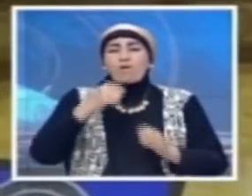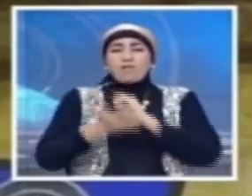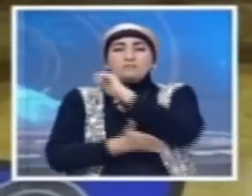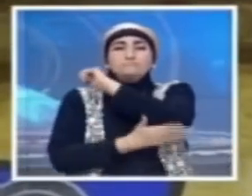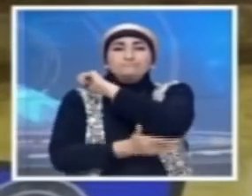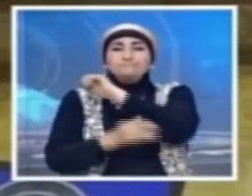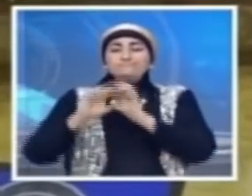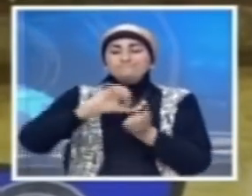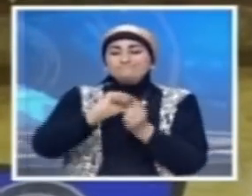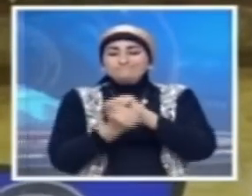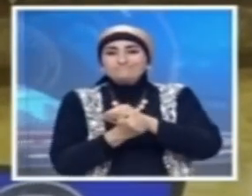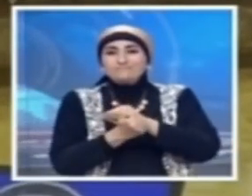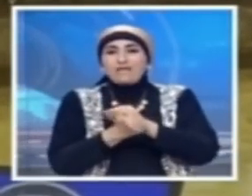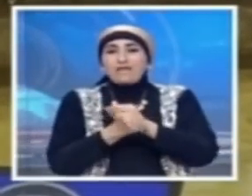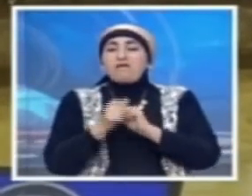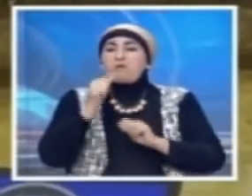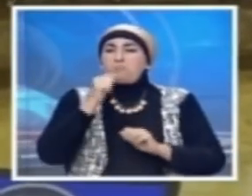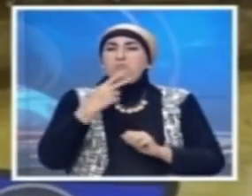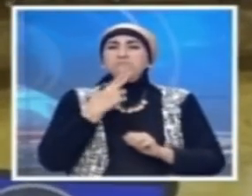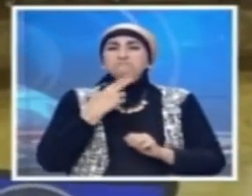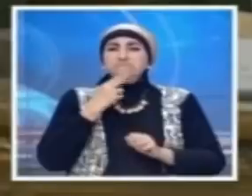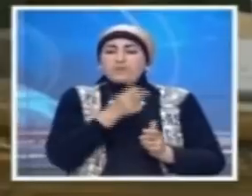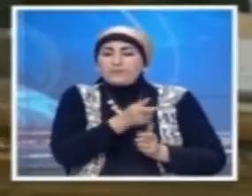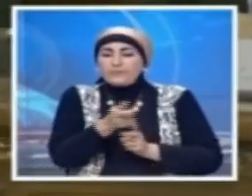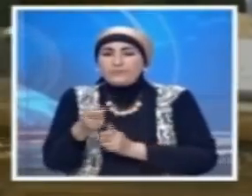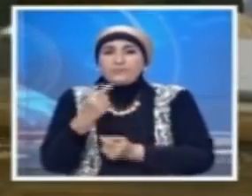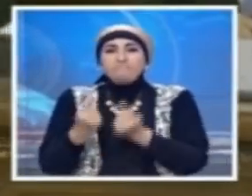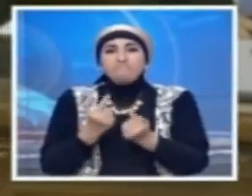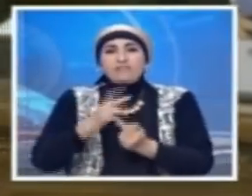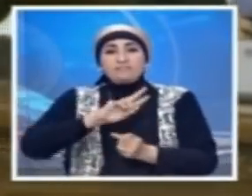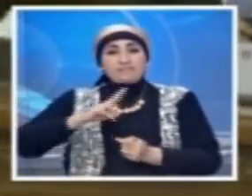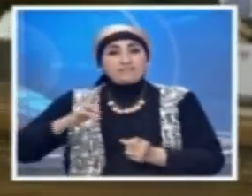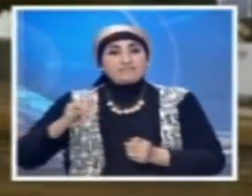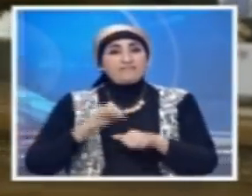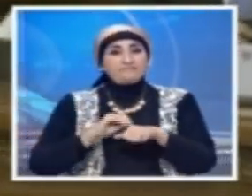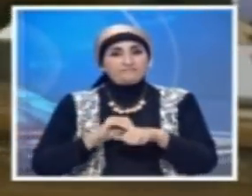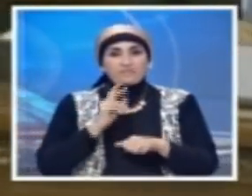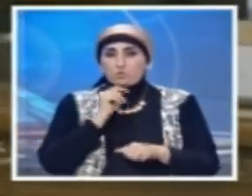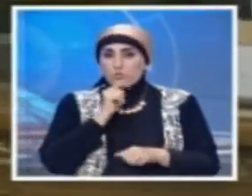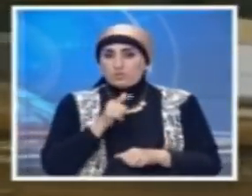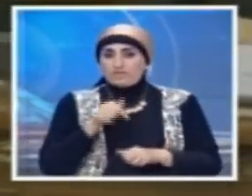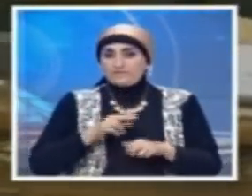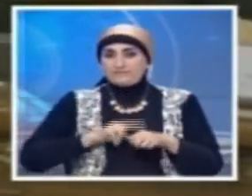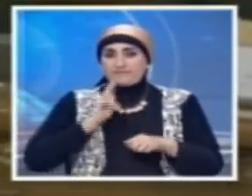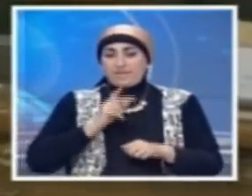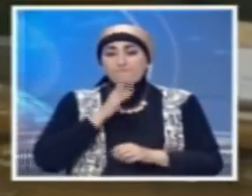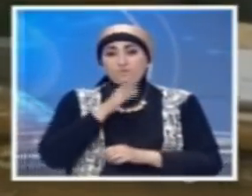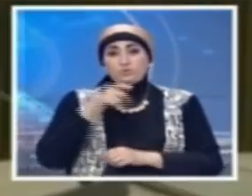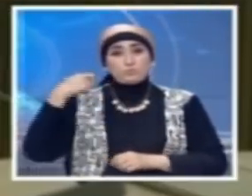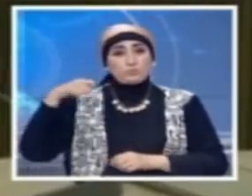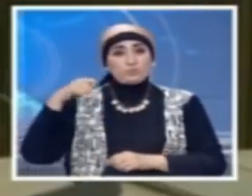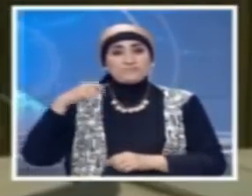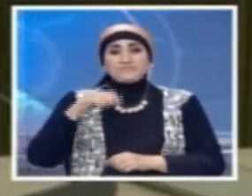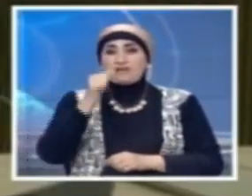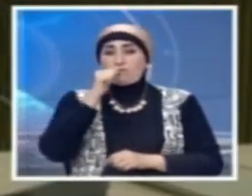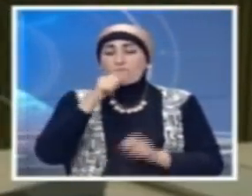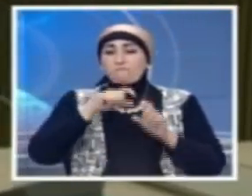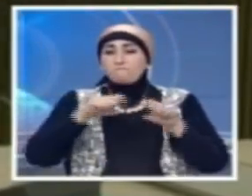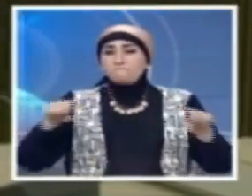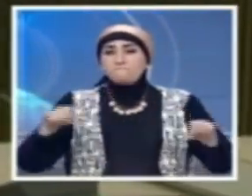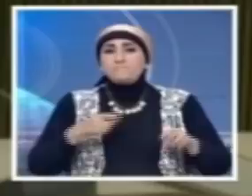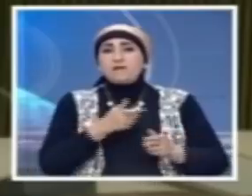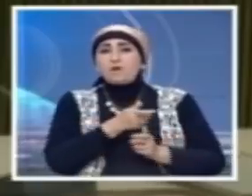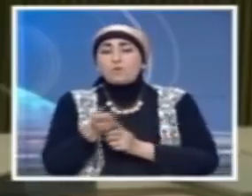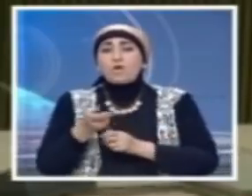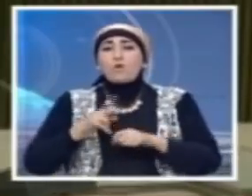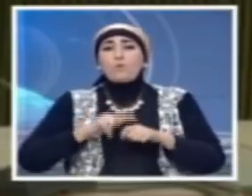الصرف الصحي ومتابعة إجراءات الاستخدام الأمثل لمياه الصرف المعالجة، وذلك بحضور وزيري الموارد